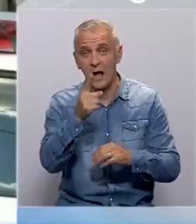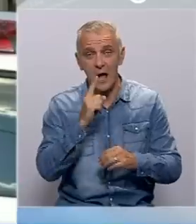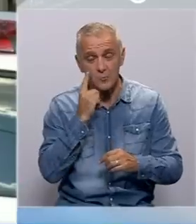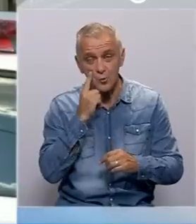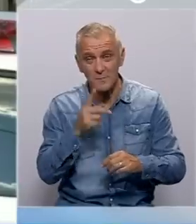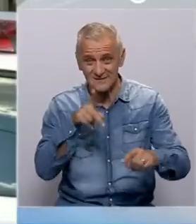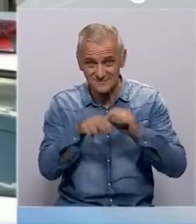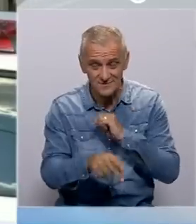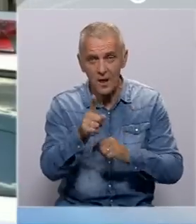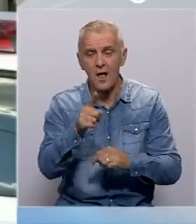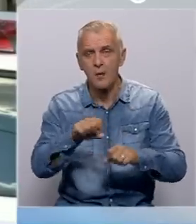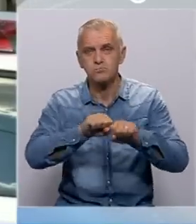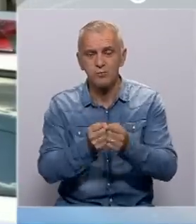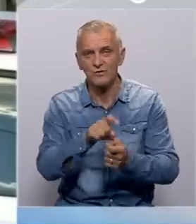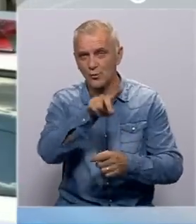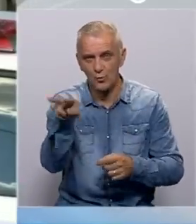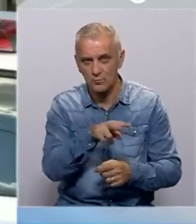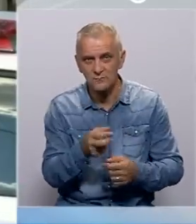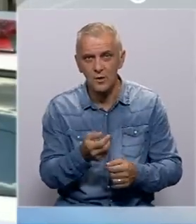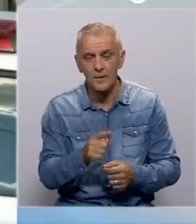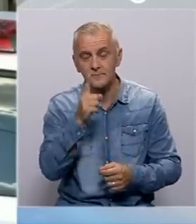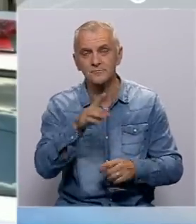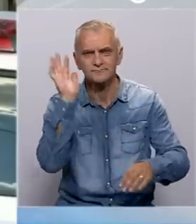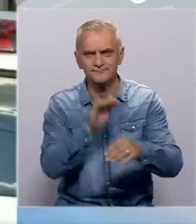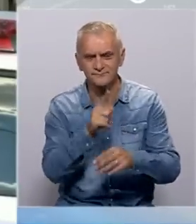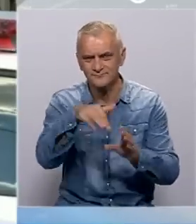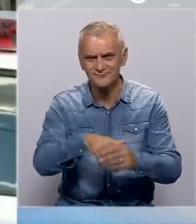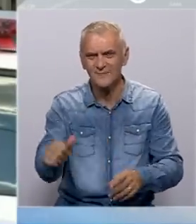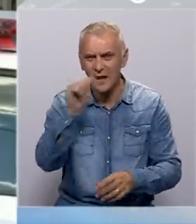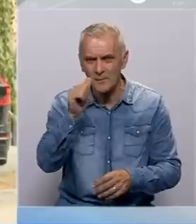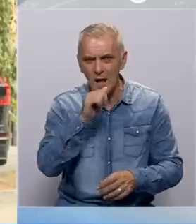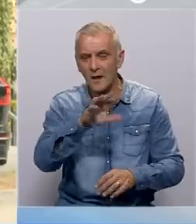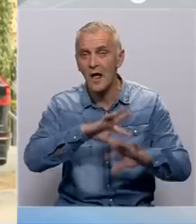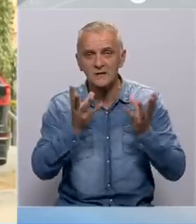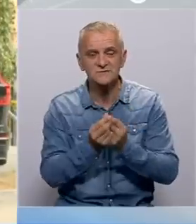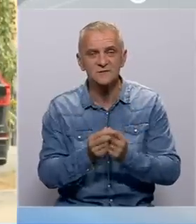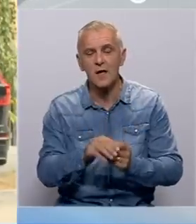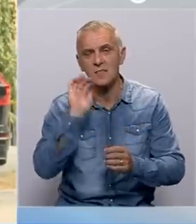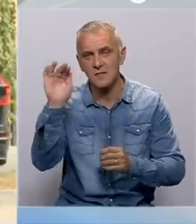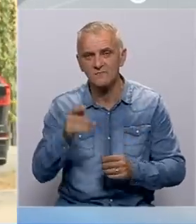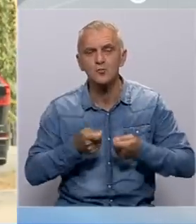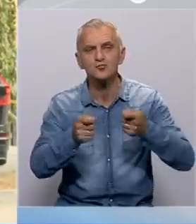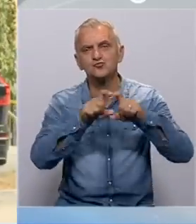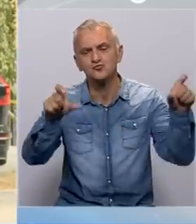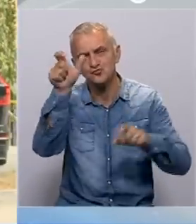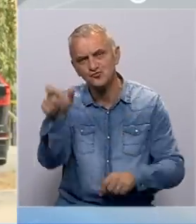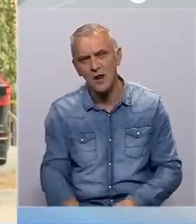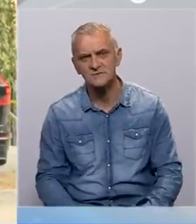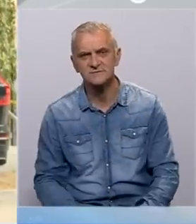i nju. Zatečen je u alkoholiziranom stanju, a o svemu je upoznat i tužilac.